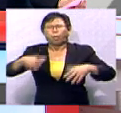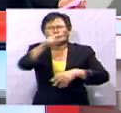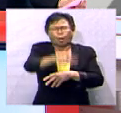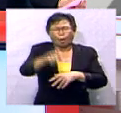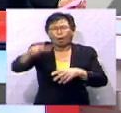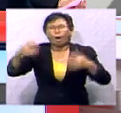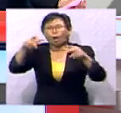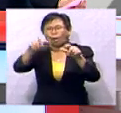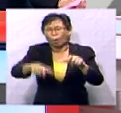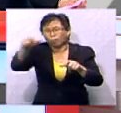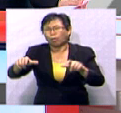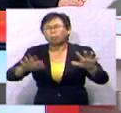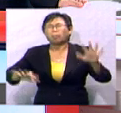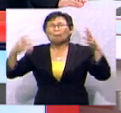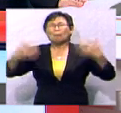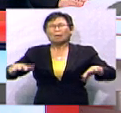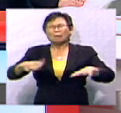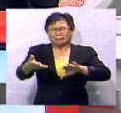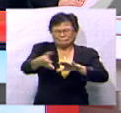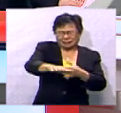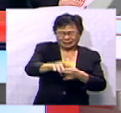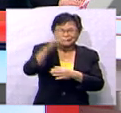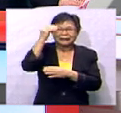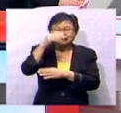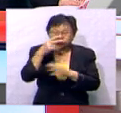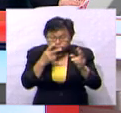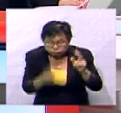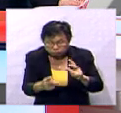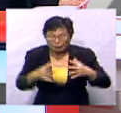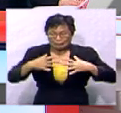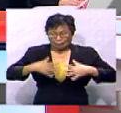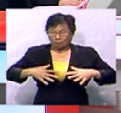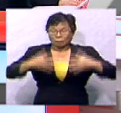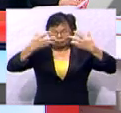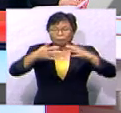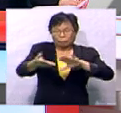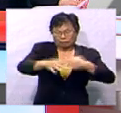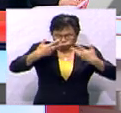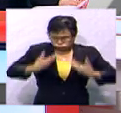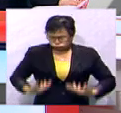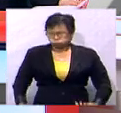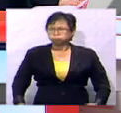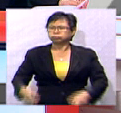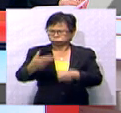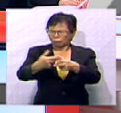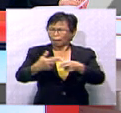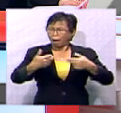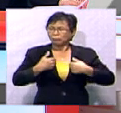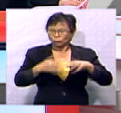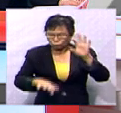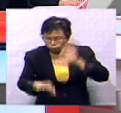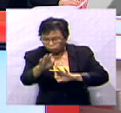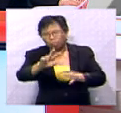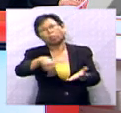ramai apabila mayat seorang lelaki ditemui. Mayat berpakaian lengkap tanpa identiti itu ditemukan dalam